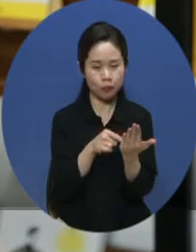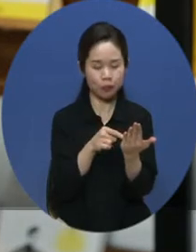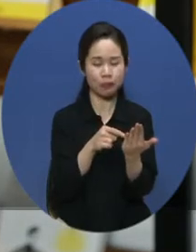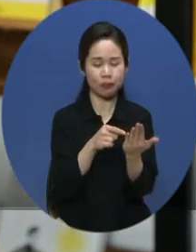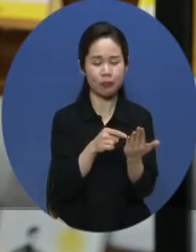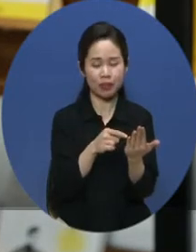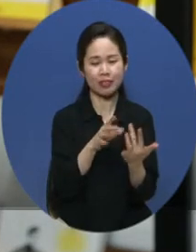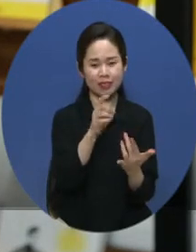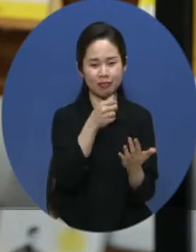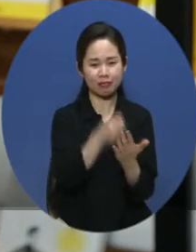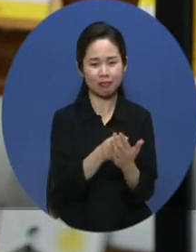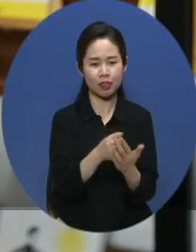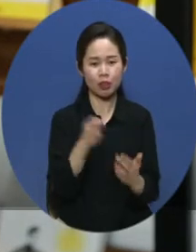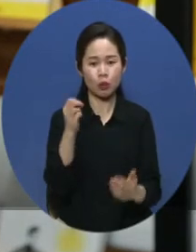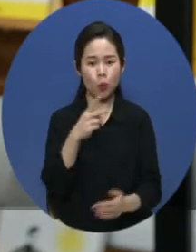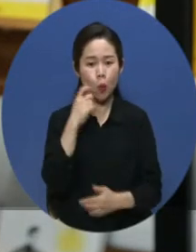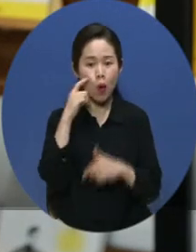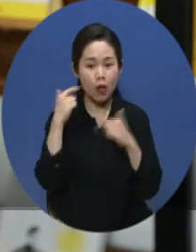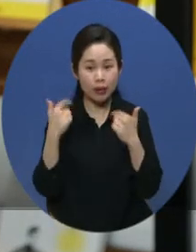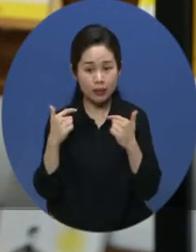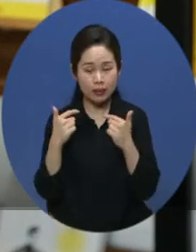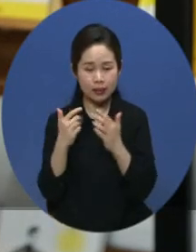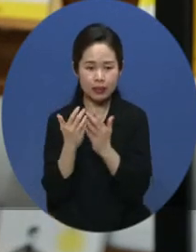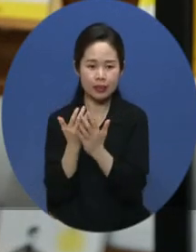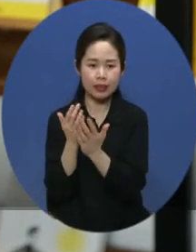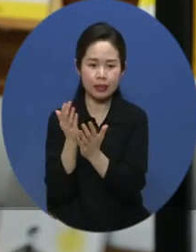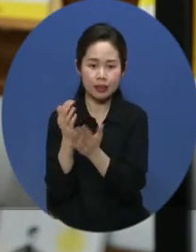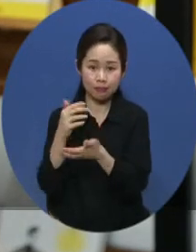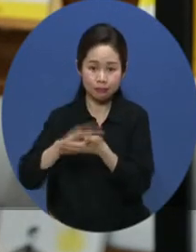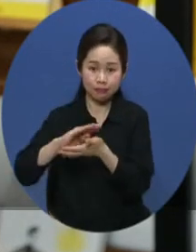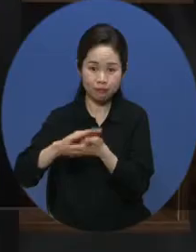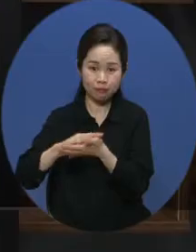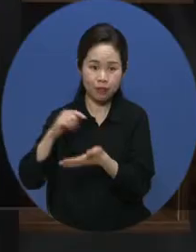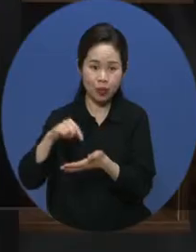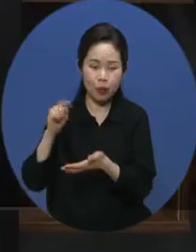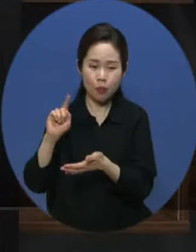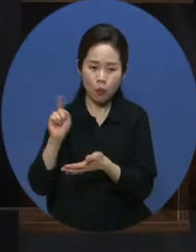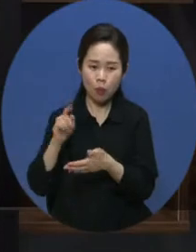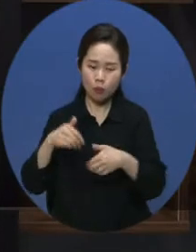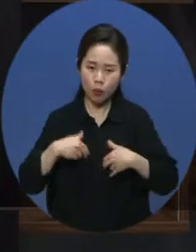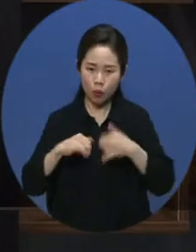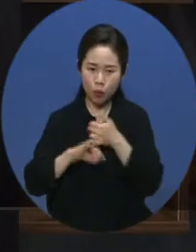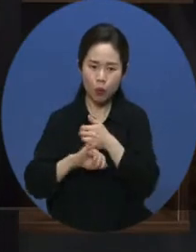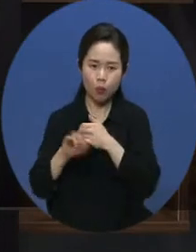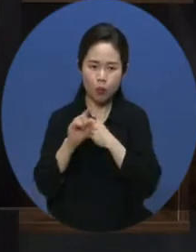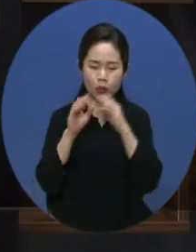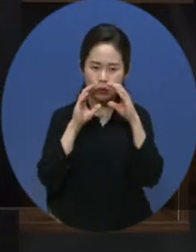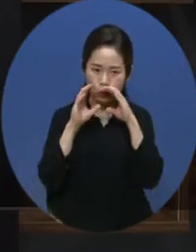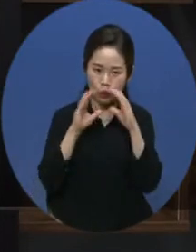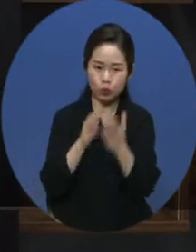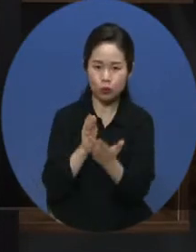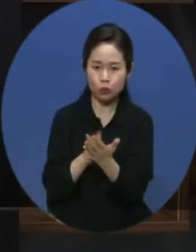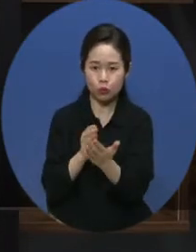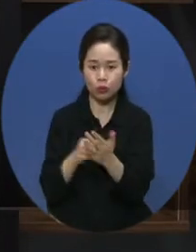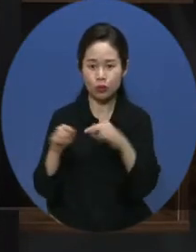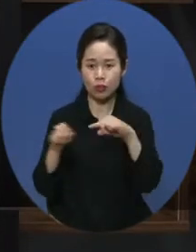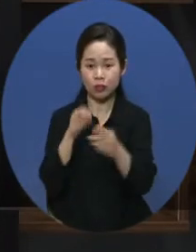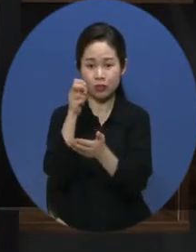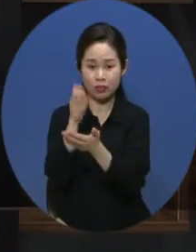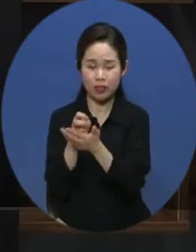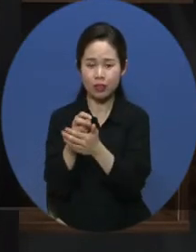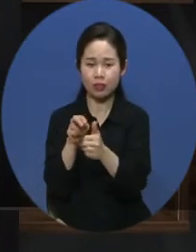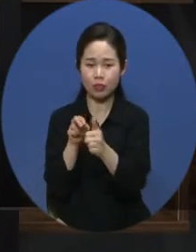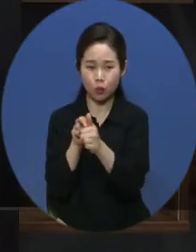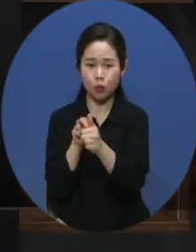저희가 시의성 있는 컨텐츠들을 주로 다루고 있는데요. 뭐 소통이나 뉴스, 뭐 정책 정보